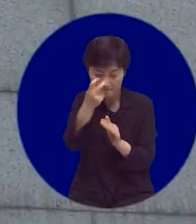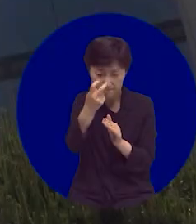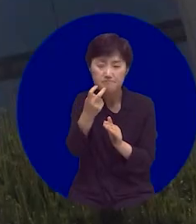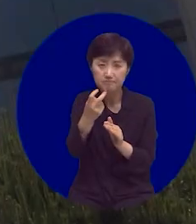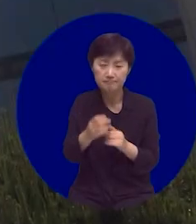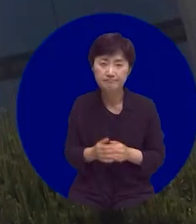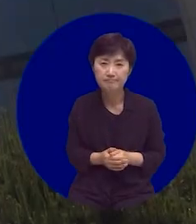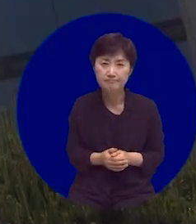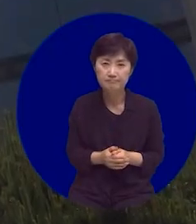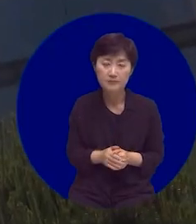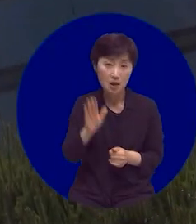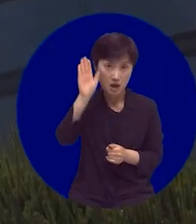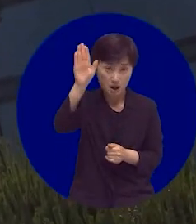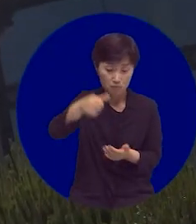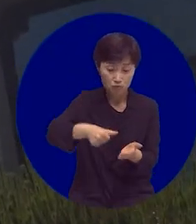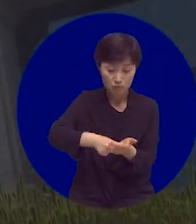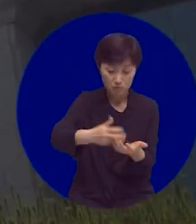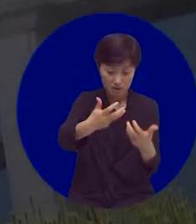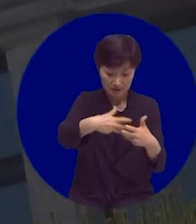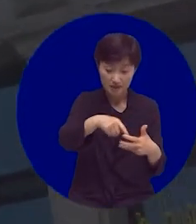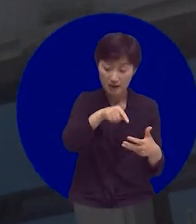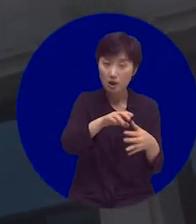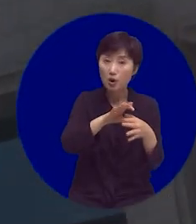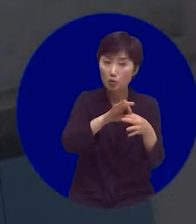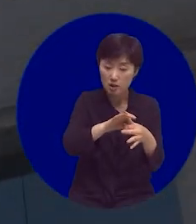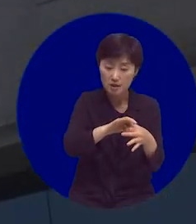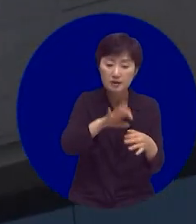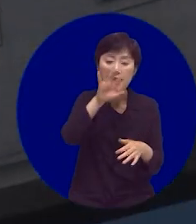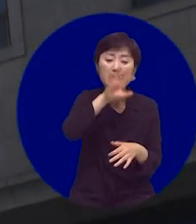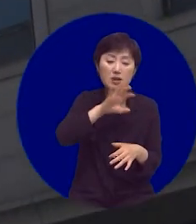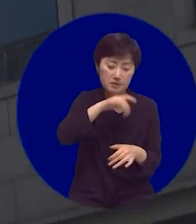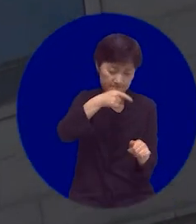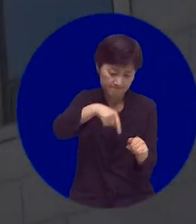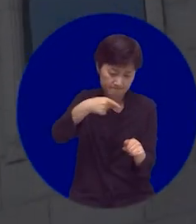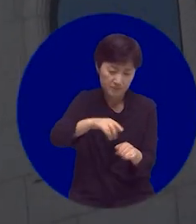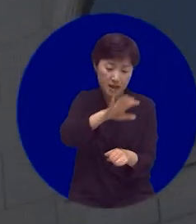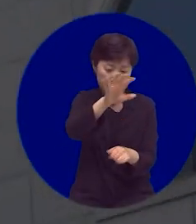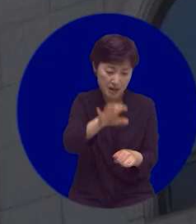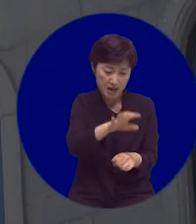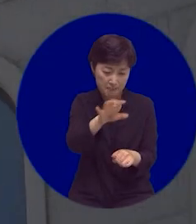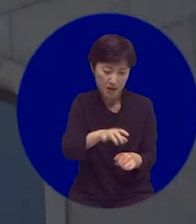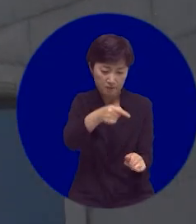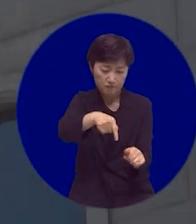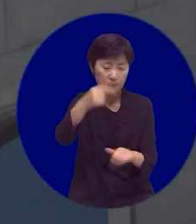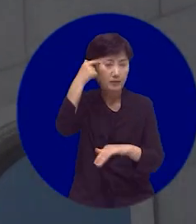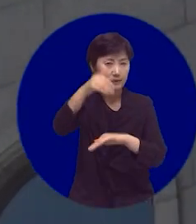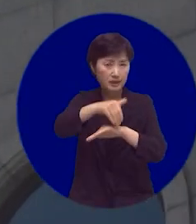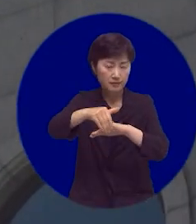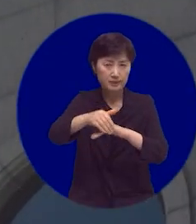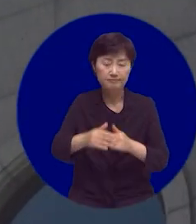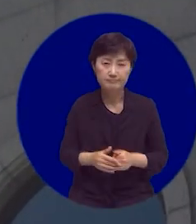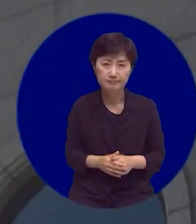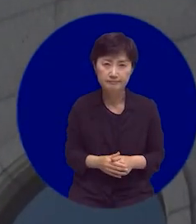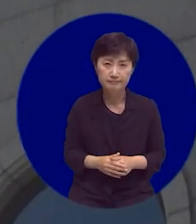진행한다면서 앞으로도 투표지 분류기와 관련한 실습 위주의 교육을 반복적으로 실시하겠다고 전했습니다.